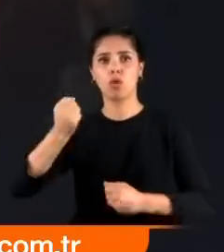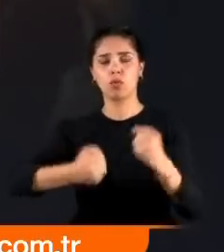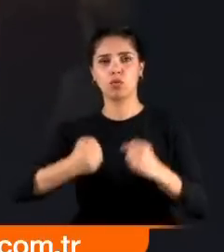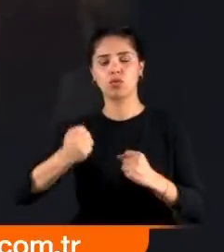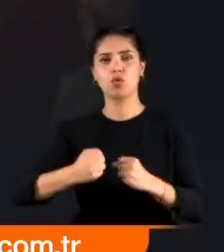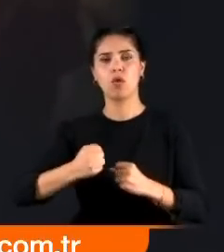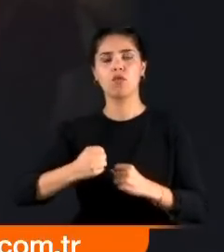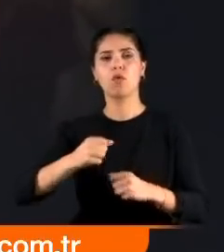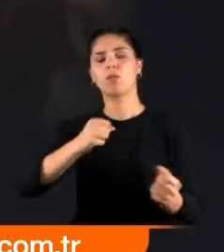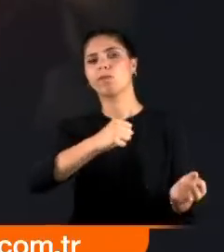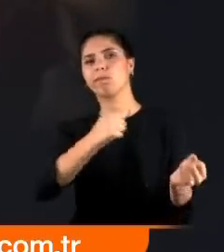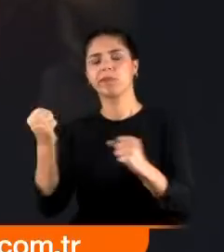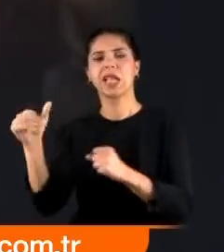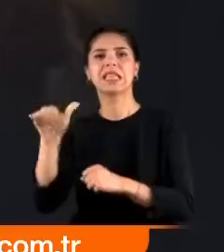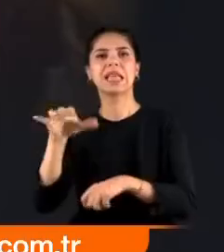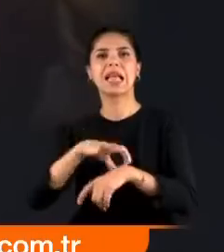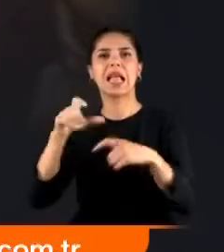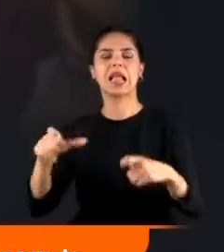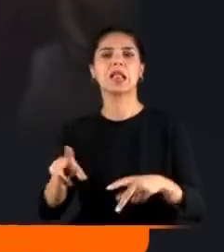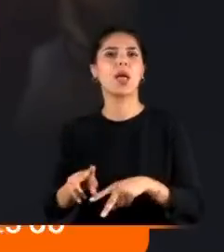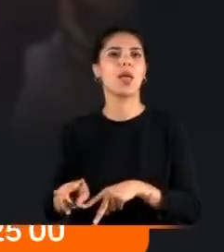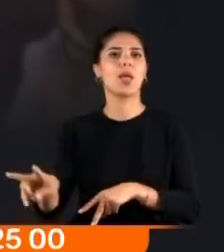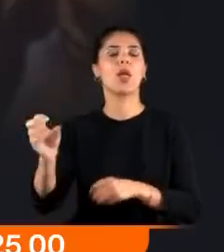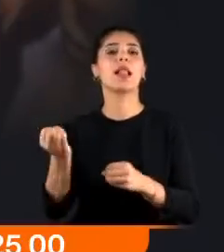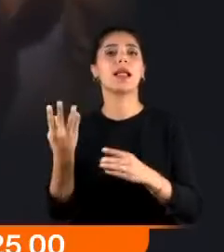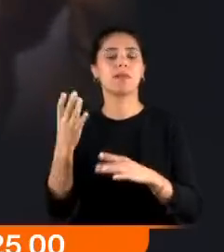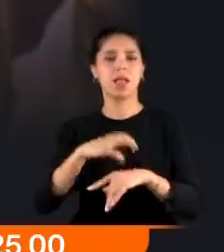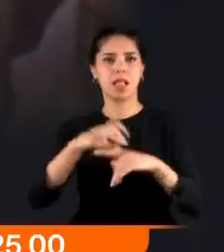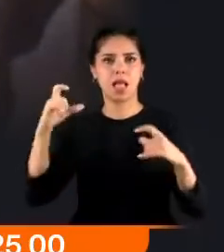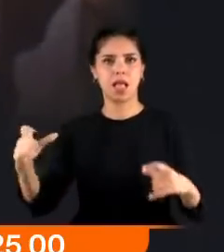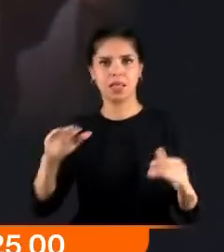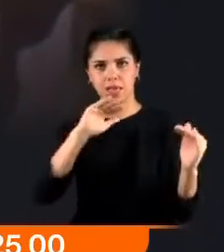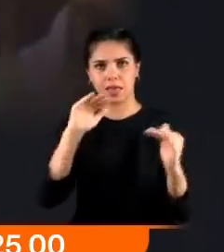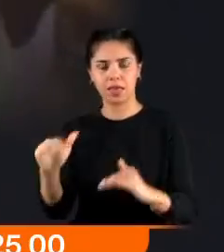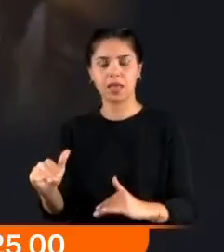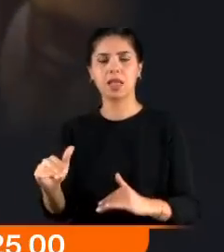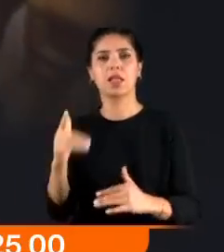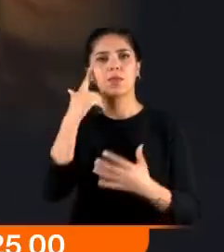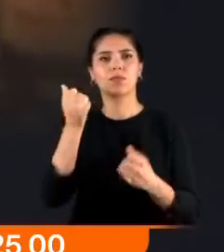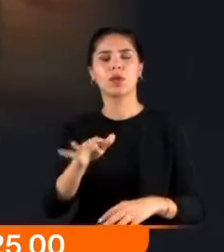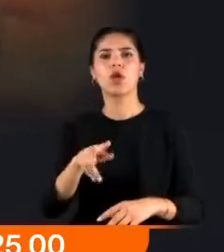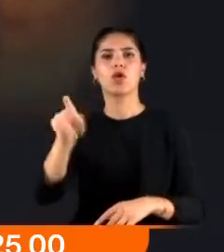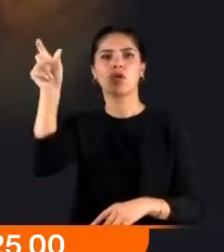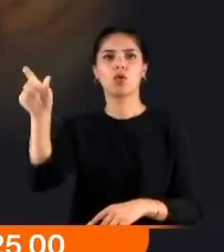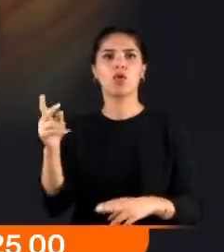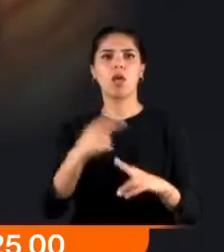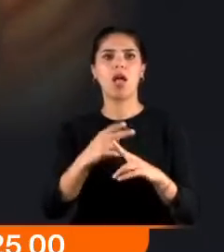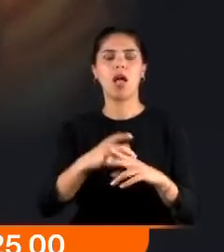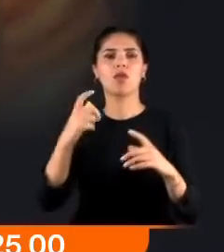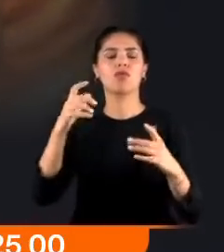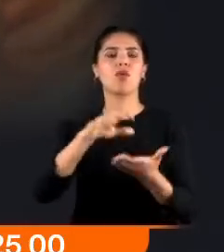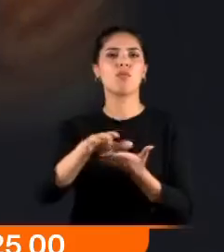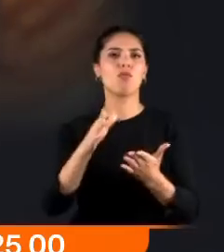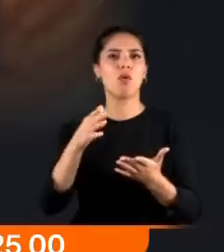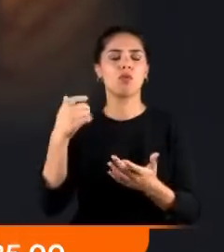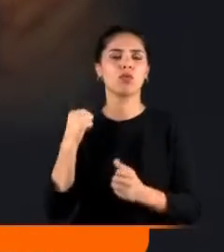ayrıldı. Direksiyonunu en yakın hastaneye kırdı. Yetmedi. Hastaneye gelinceye de rahatsızlanan yolcusunu acil servise